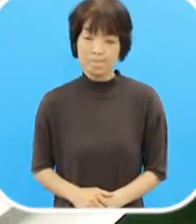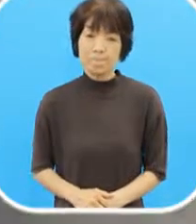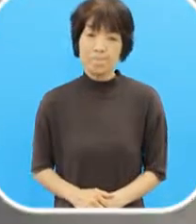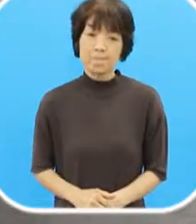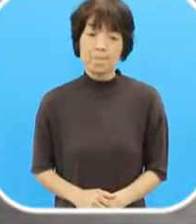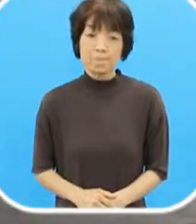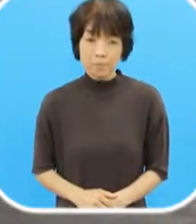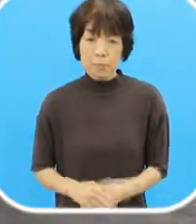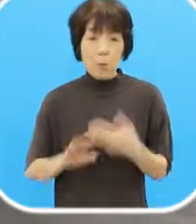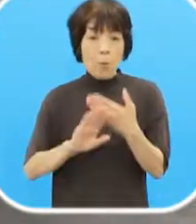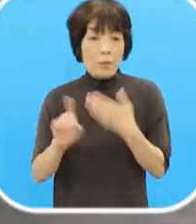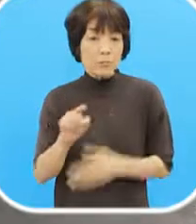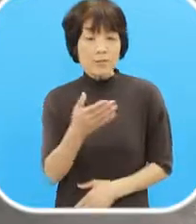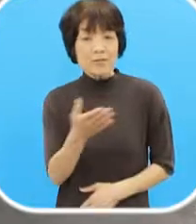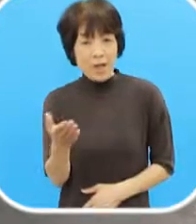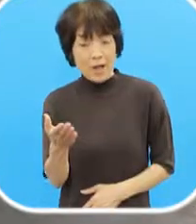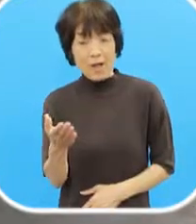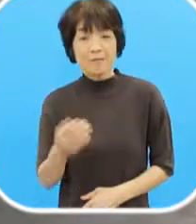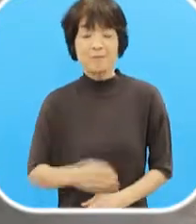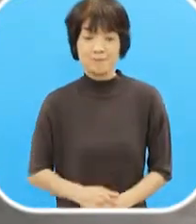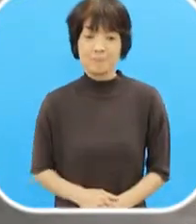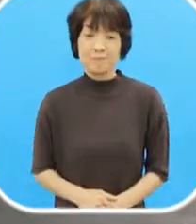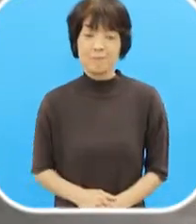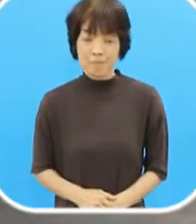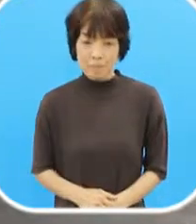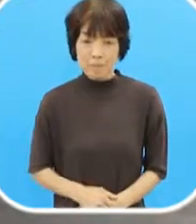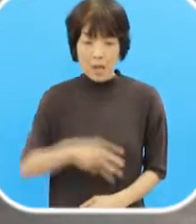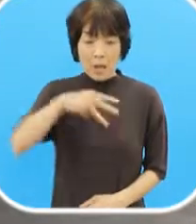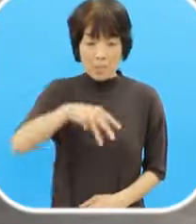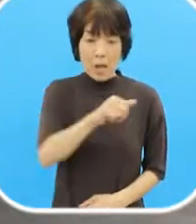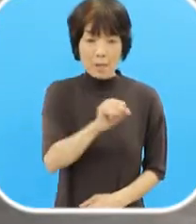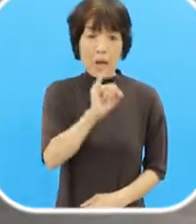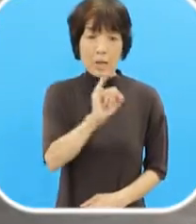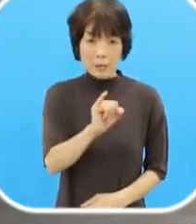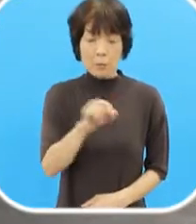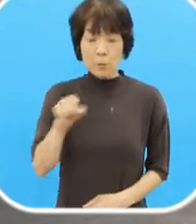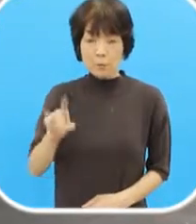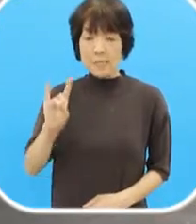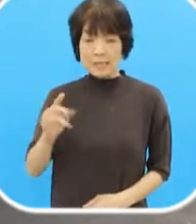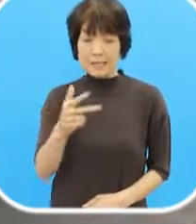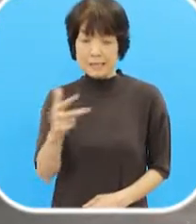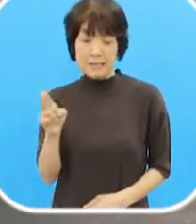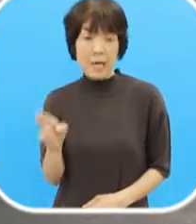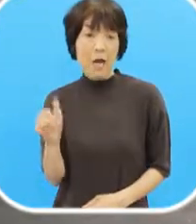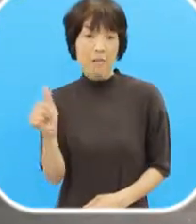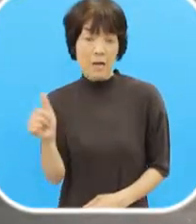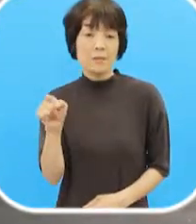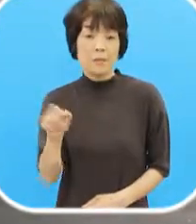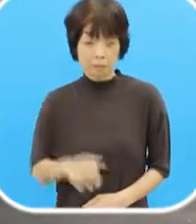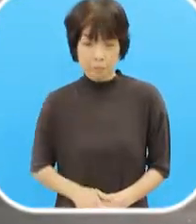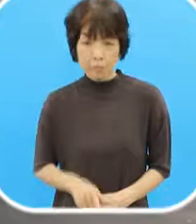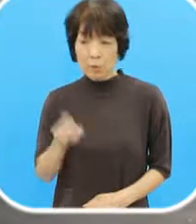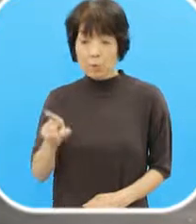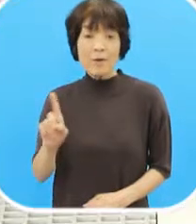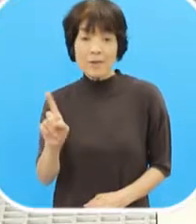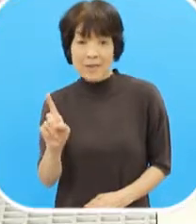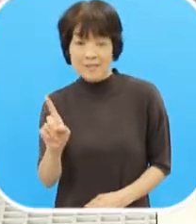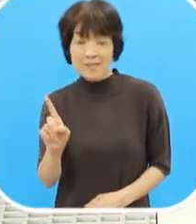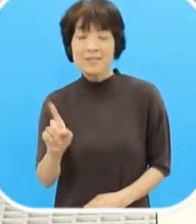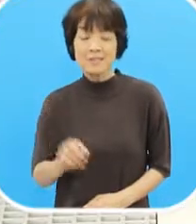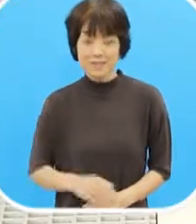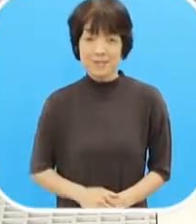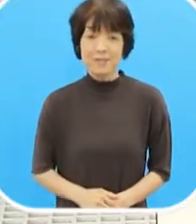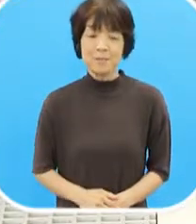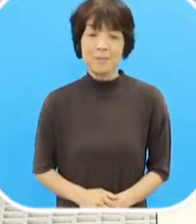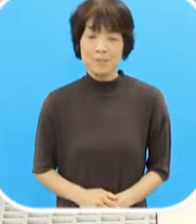われております、 は い。 他にはどんな魚がいるんですか？ あとはマダイとですね、はい、そしてこちらがキジハタになります。 キジハタはどんな